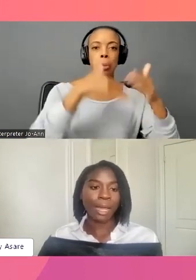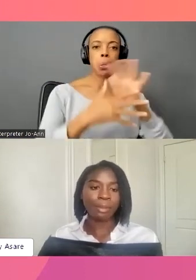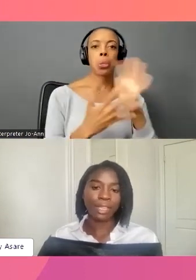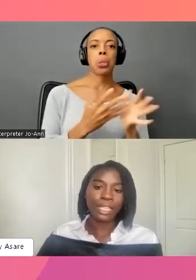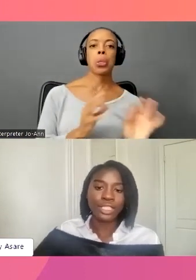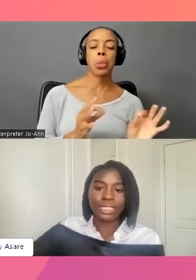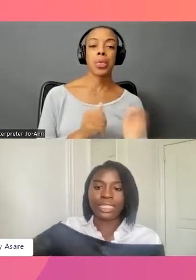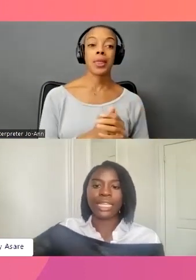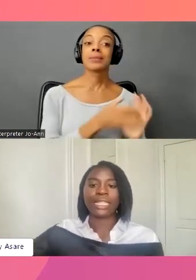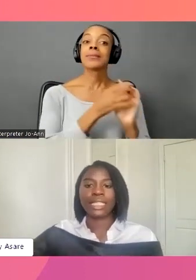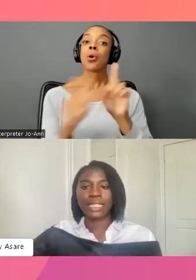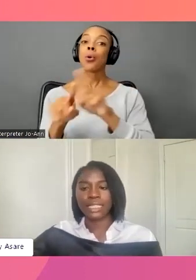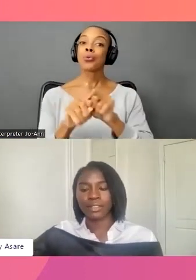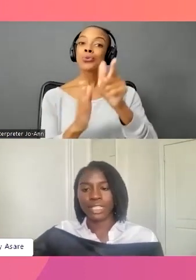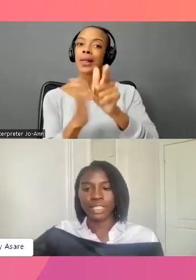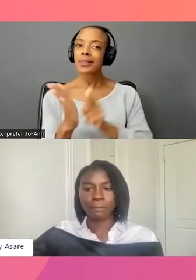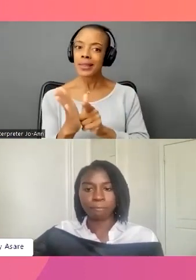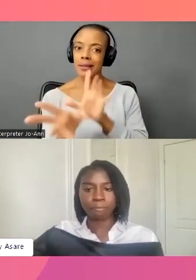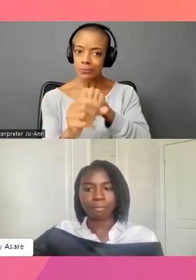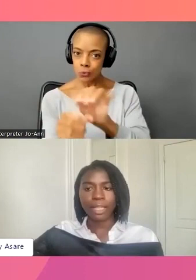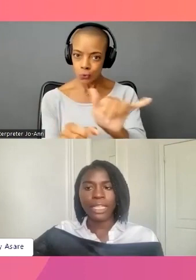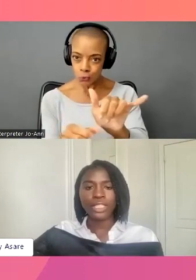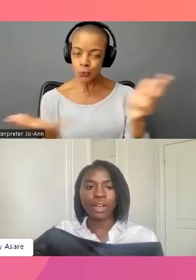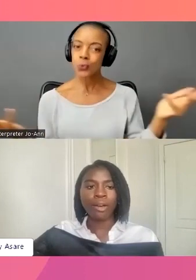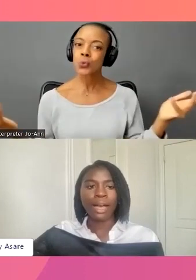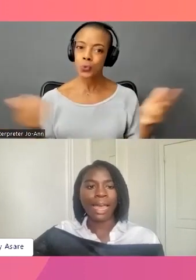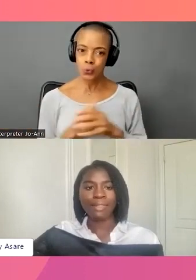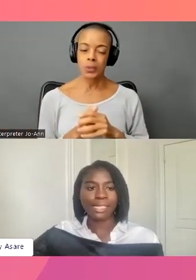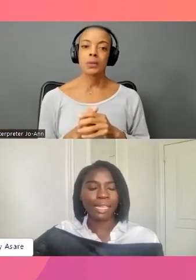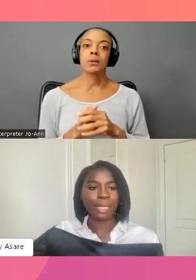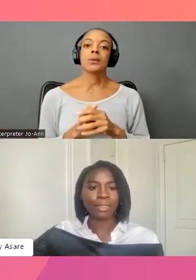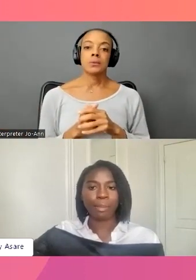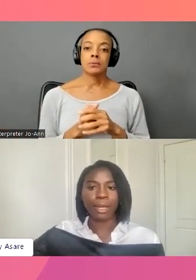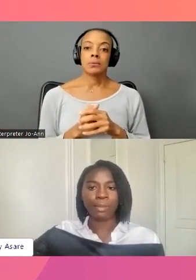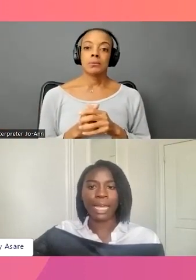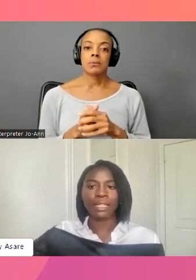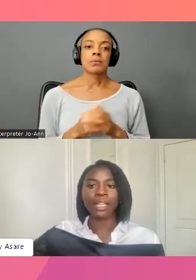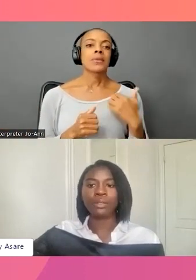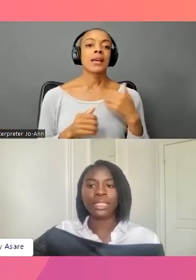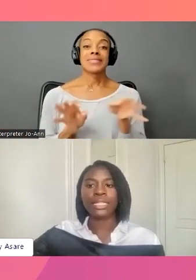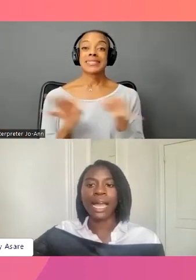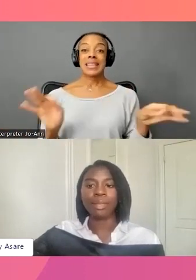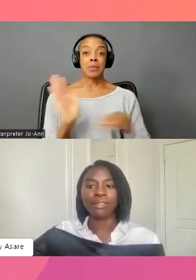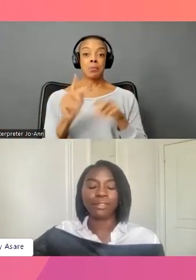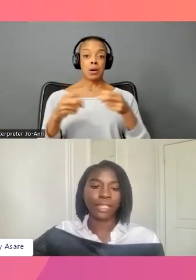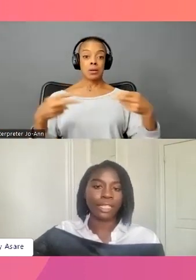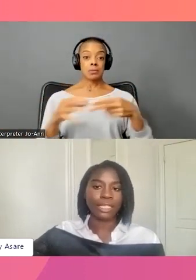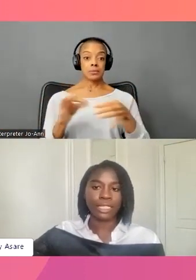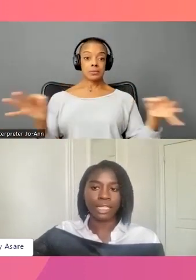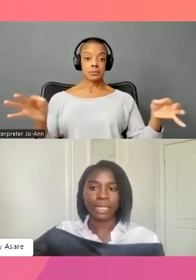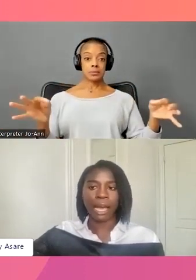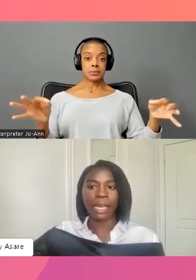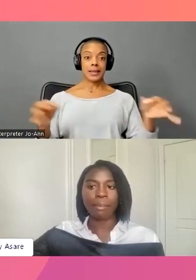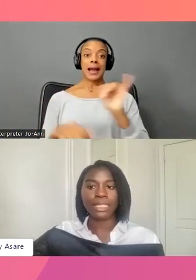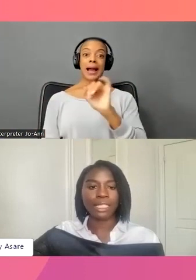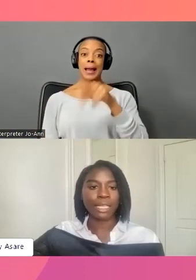situations sociales peuvent avoir une plus grande importance aux yeux des fournisseurs et les ramifications juridiques également. Donc,